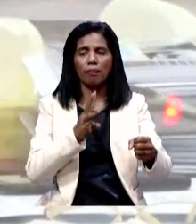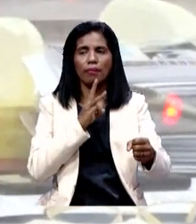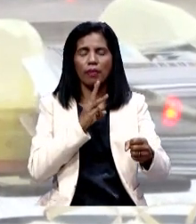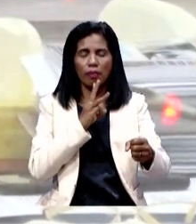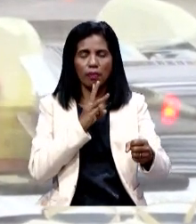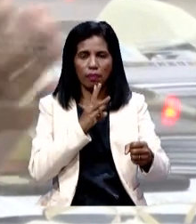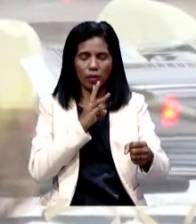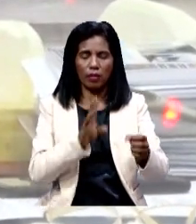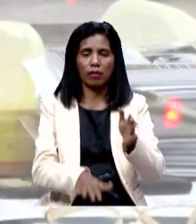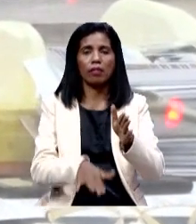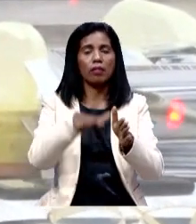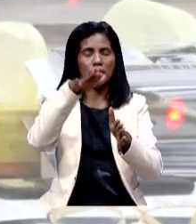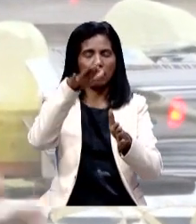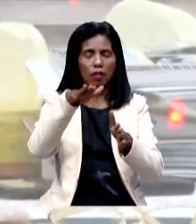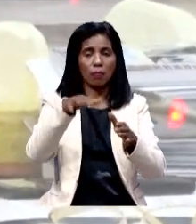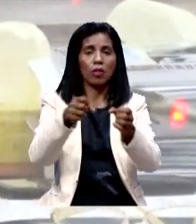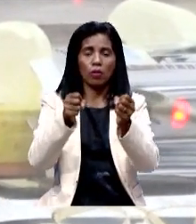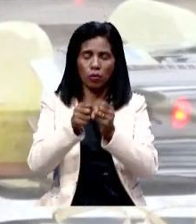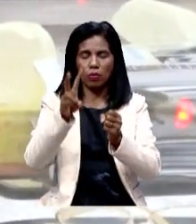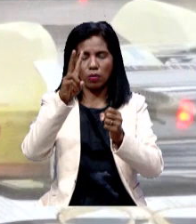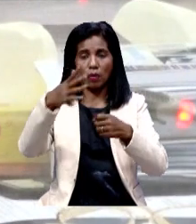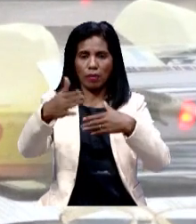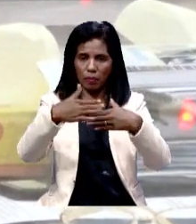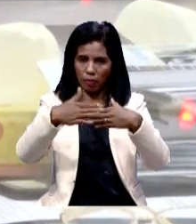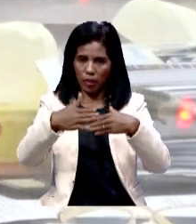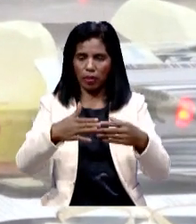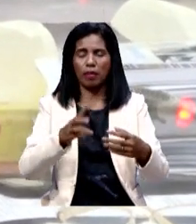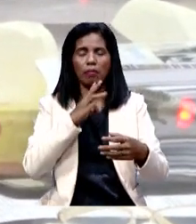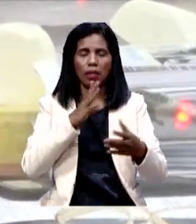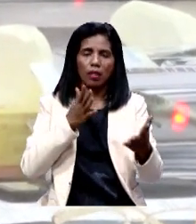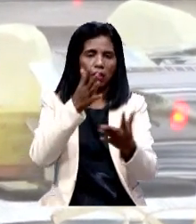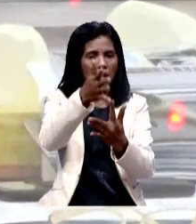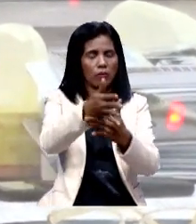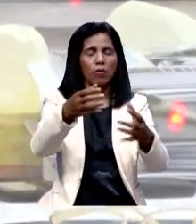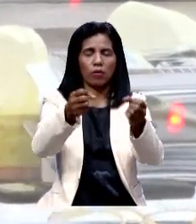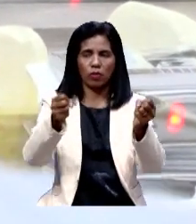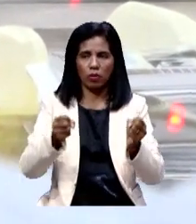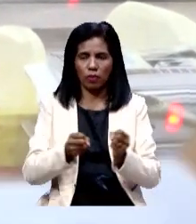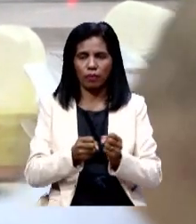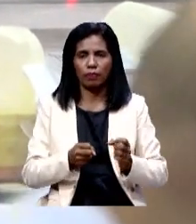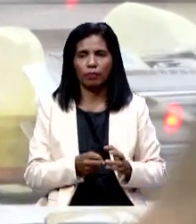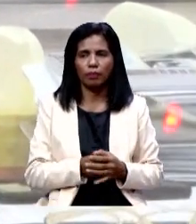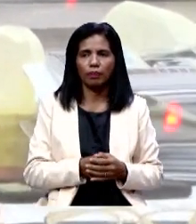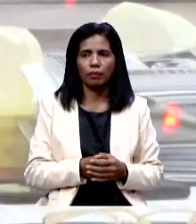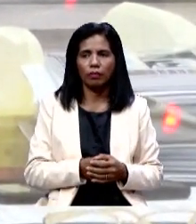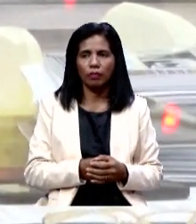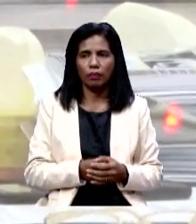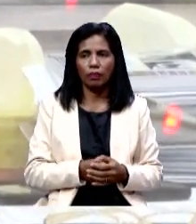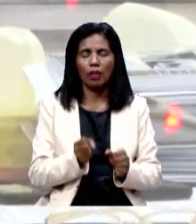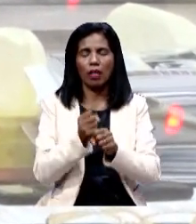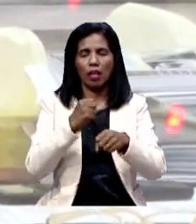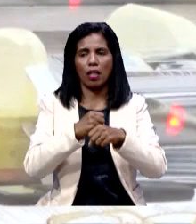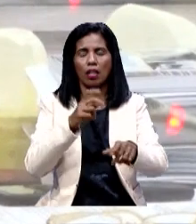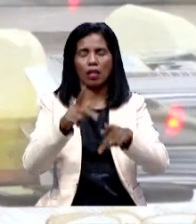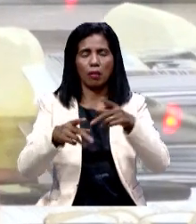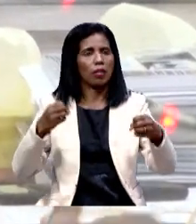ne be basically i ha ponti ne soring ba ka suku sikone di loli ho suku abion ka kau umang i halo komunidad trauma